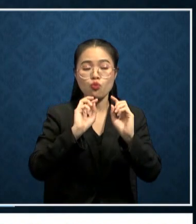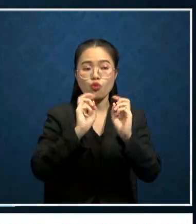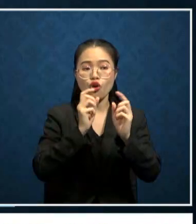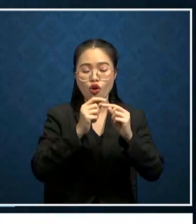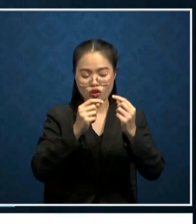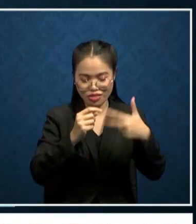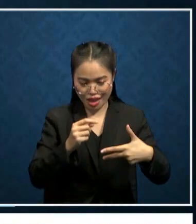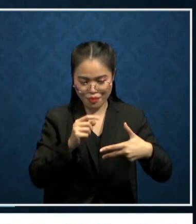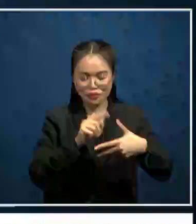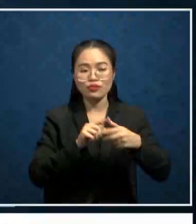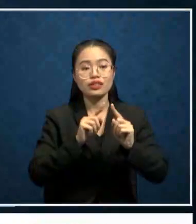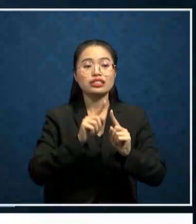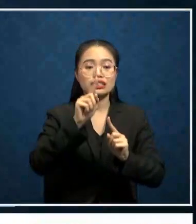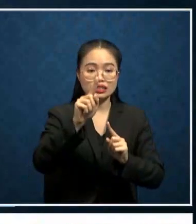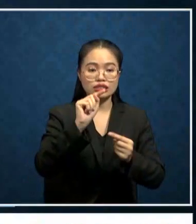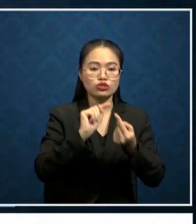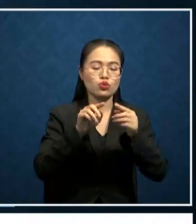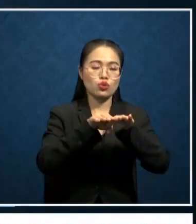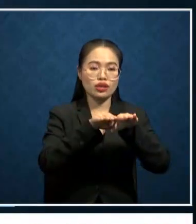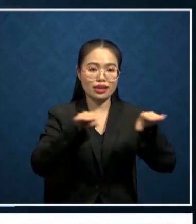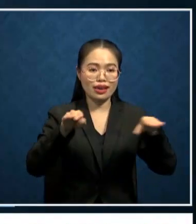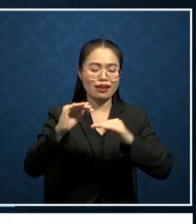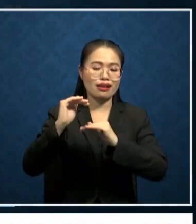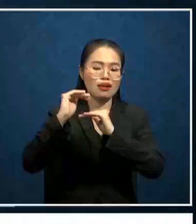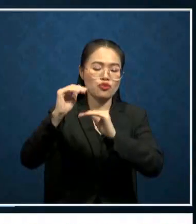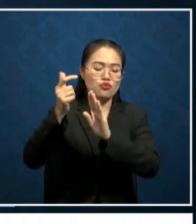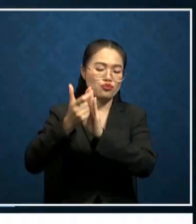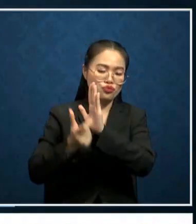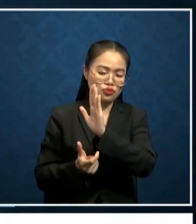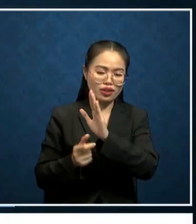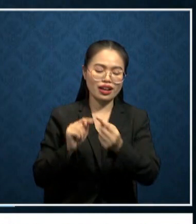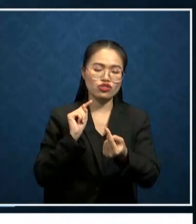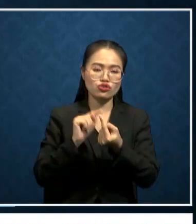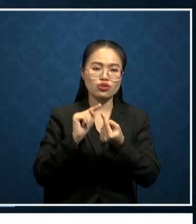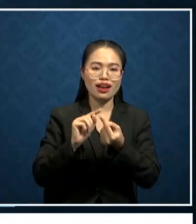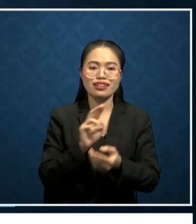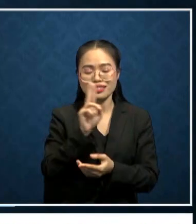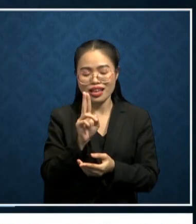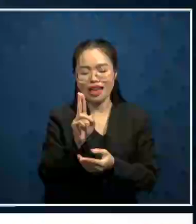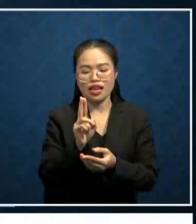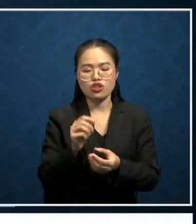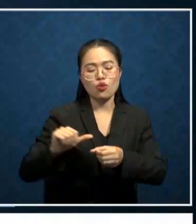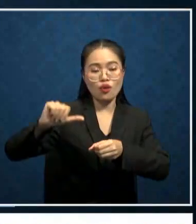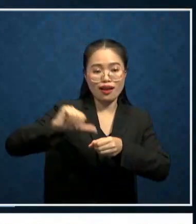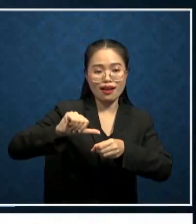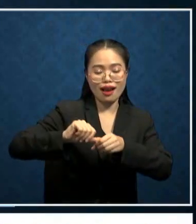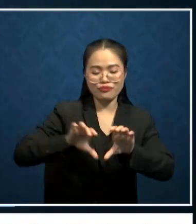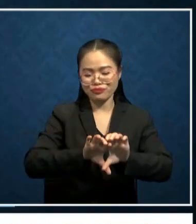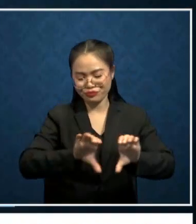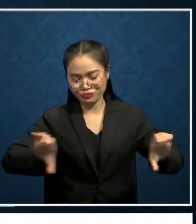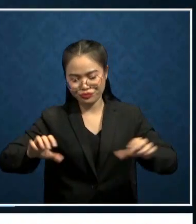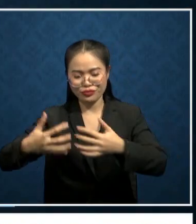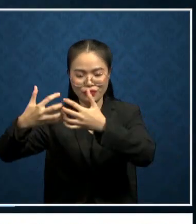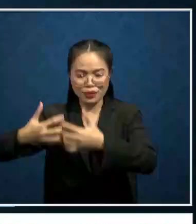ทวนข้อบังคับว่าโดยหลักเกณฑ์และการจัดทำข้อกำหนดเกี่ยวกับการเปิดให้ใช้หรือเชื่อมต่อระบบสงกาสธรรมชาติและสถานี